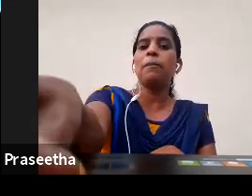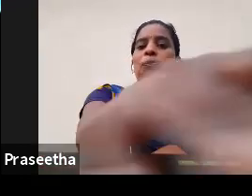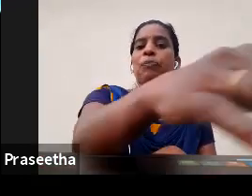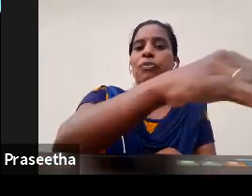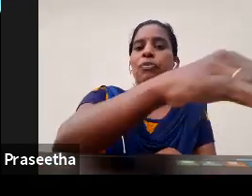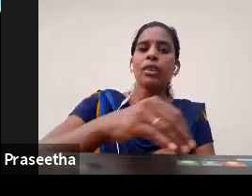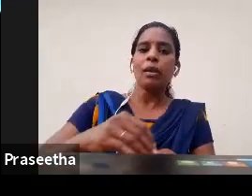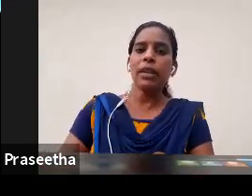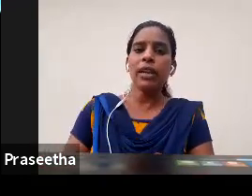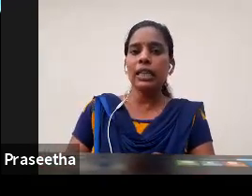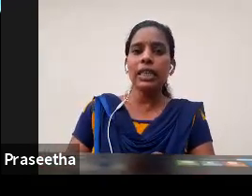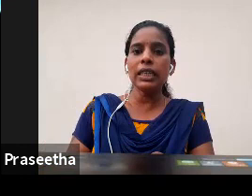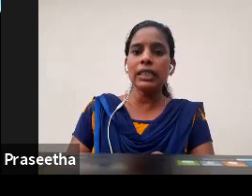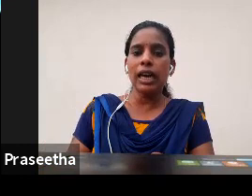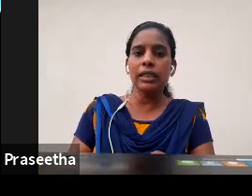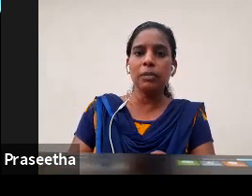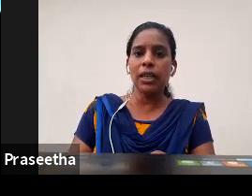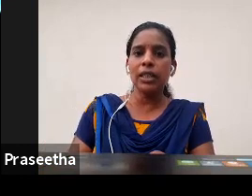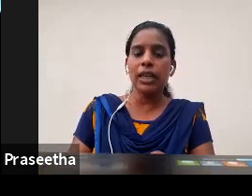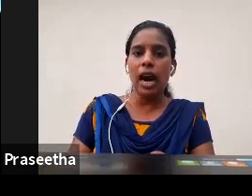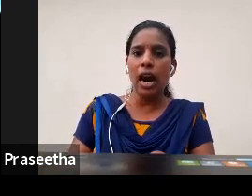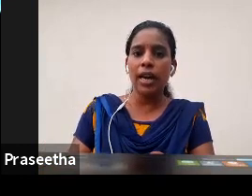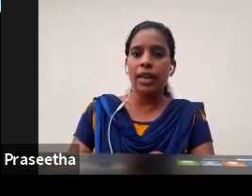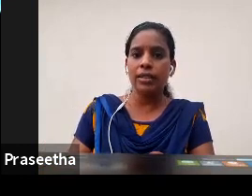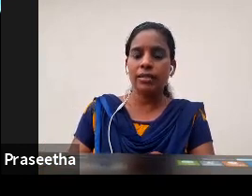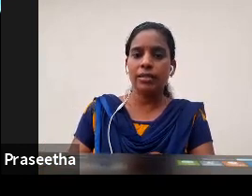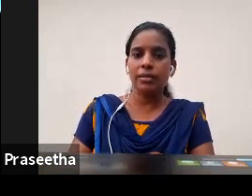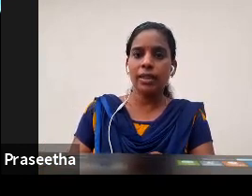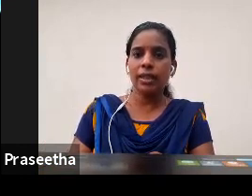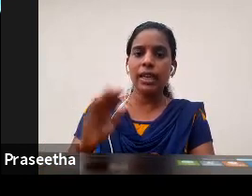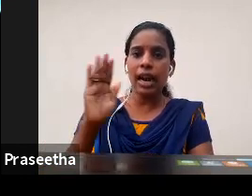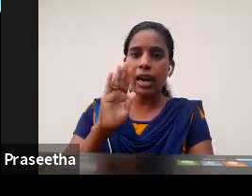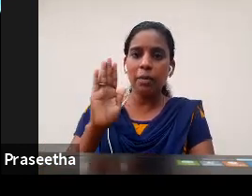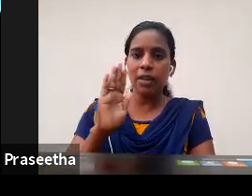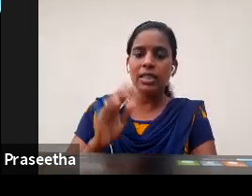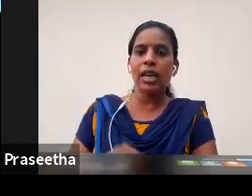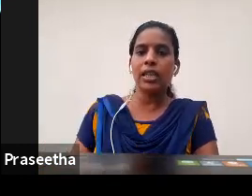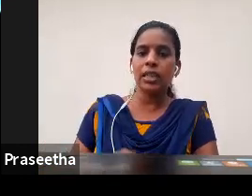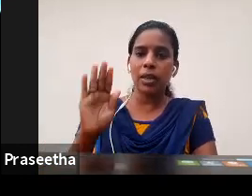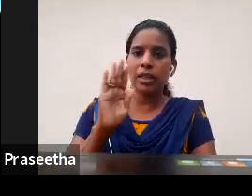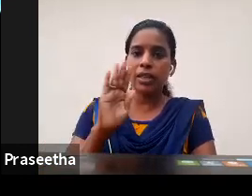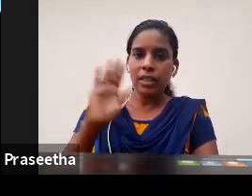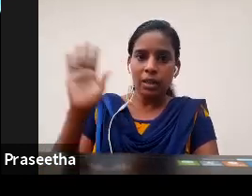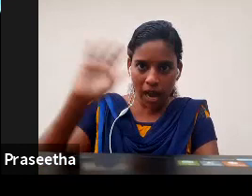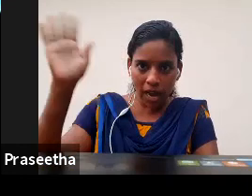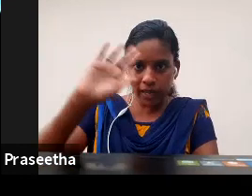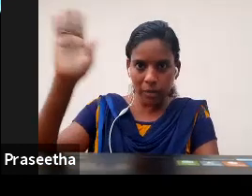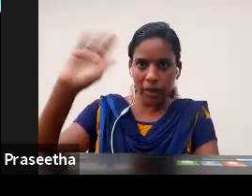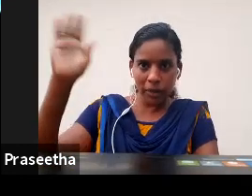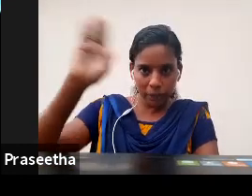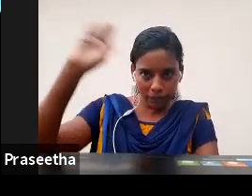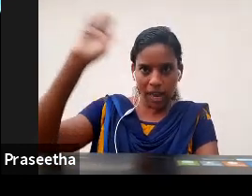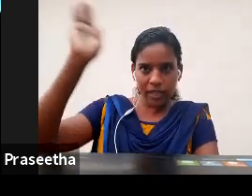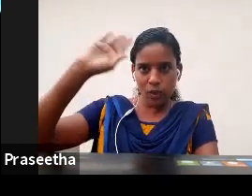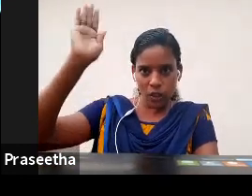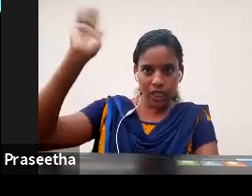ചെയ്യാം. പിന്നെ അതിനകത്ത് ആദ്യമുള്ളത് ഹായ് ആണ്. എങ്ങനെ ഹായ് പറയുന്ന, സാധാരണ നമ്മള് ബായ് എന്ന്